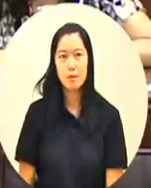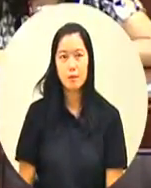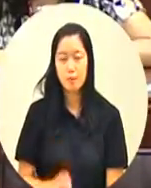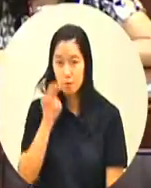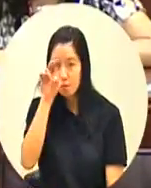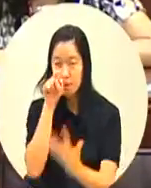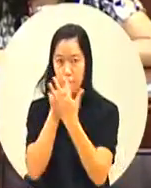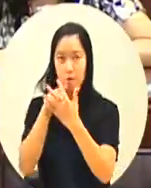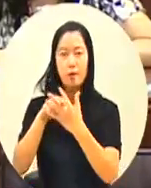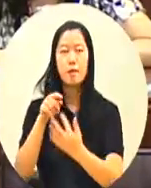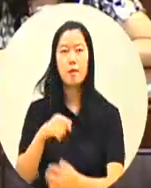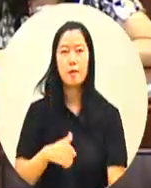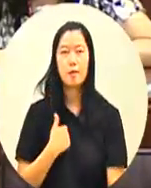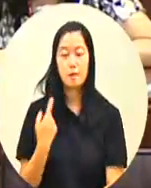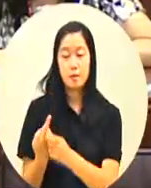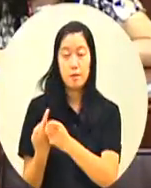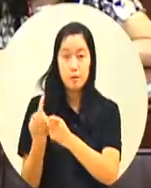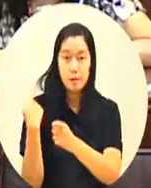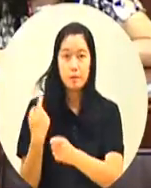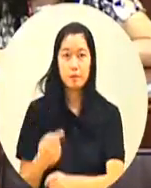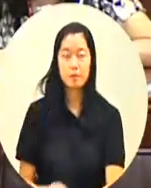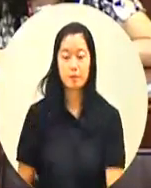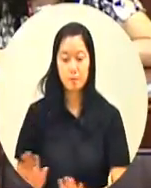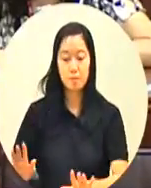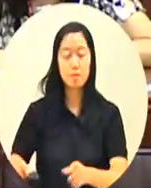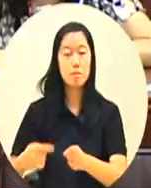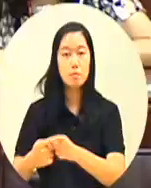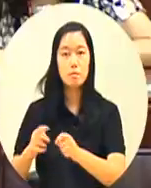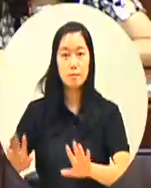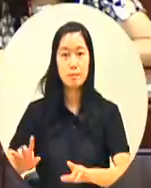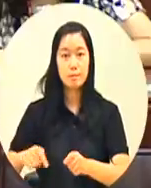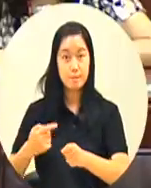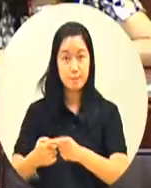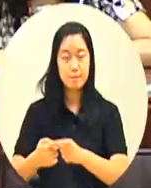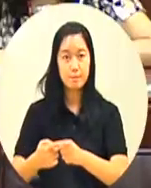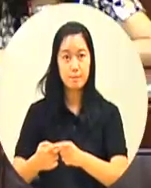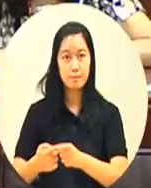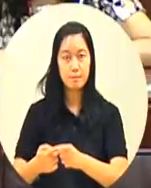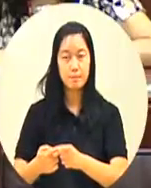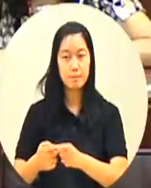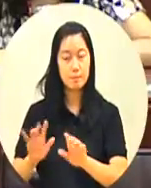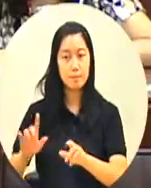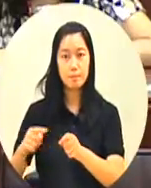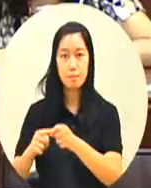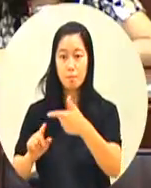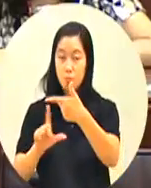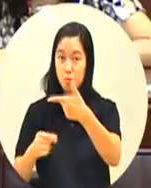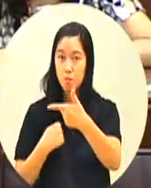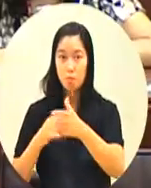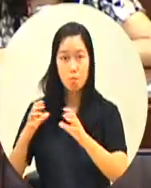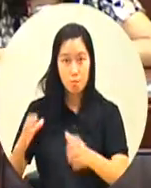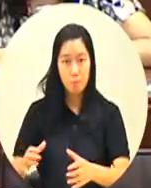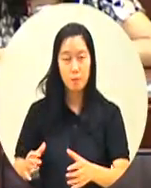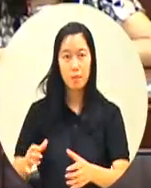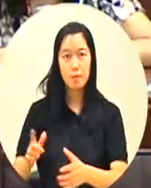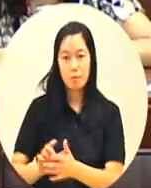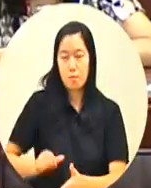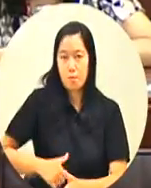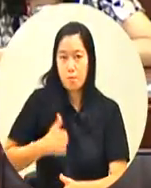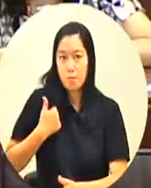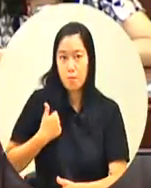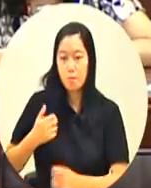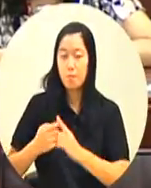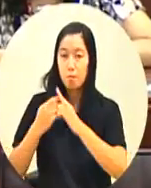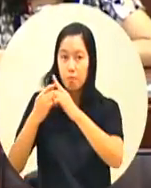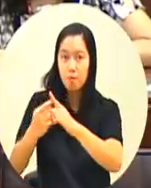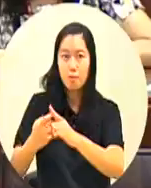来，而且去年啊，不，今年度，今年的6月，我们办了一次是实地的演习。我